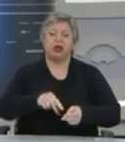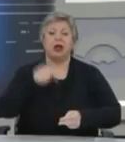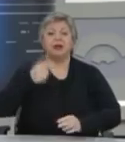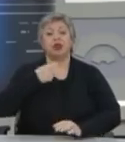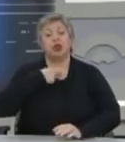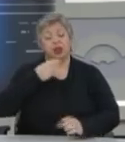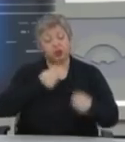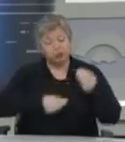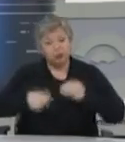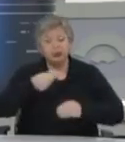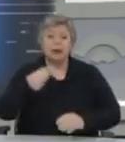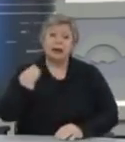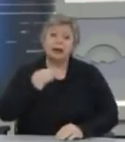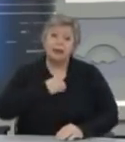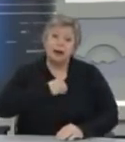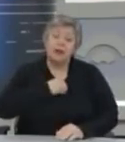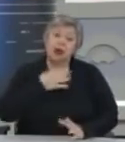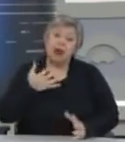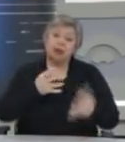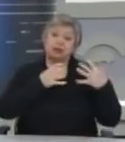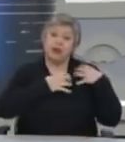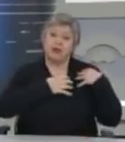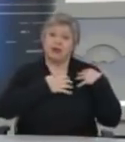γι' αυτό, αλλά η ευθύνη δικιά σας. Ευχαριστούμε.